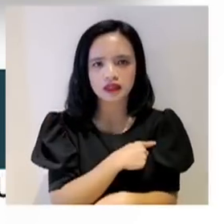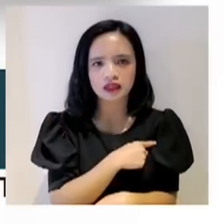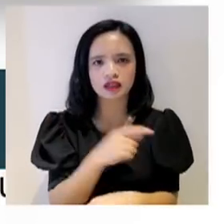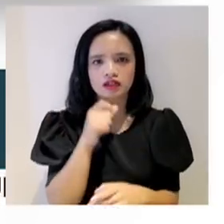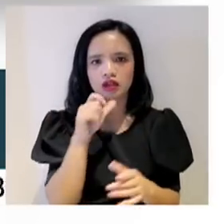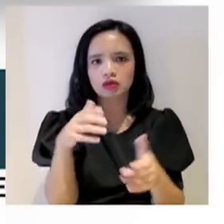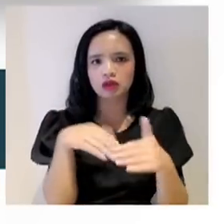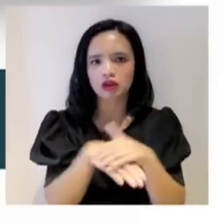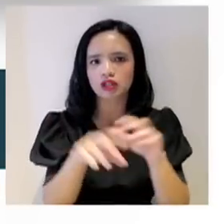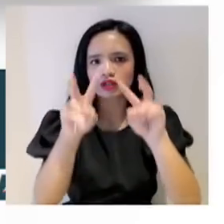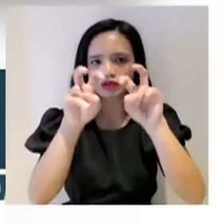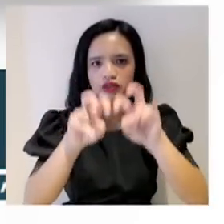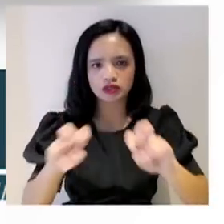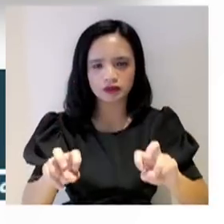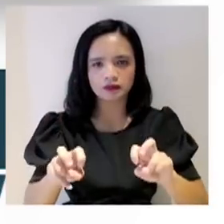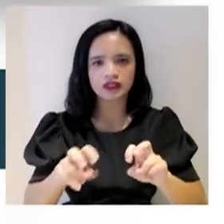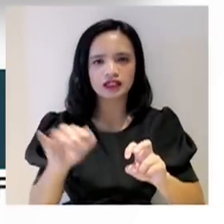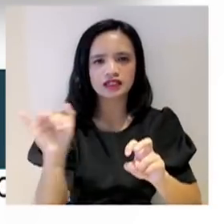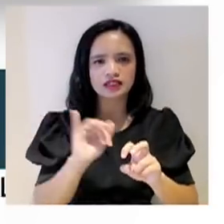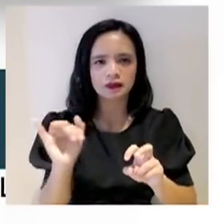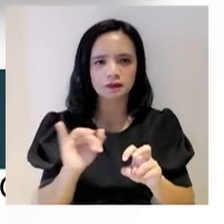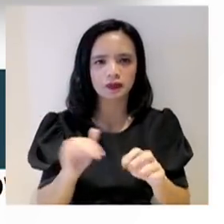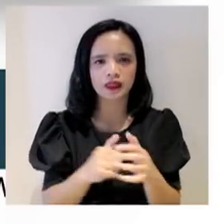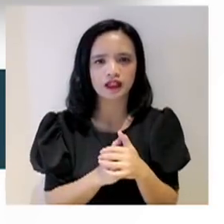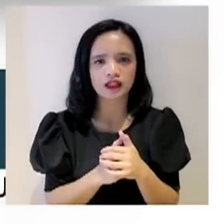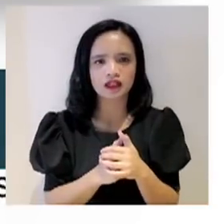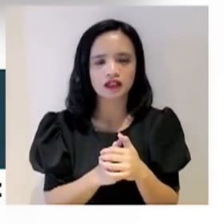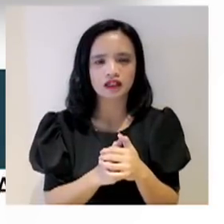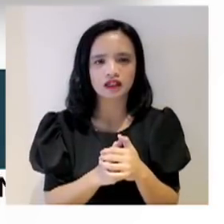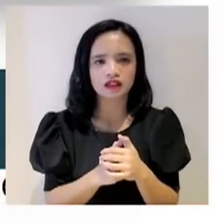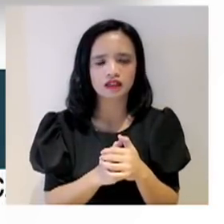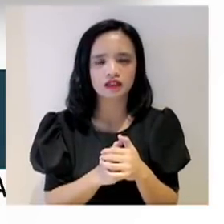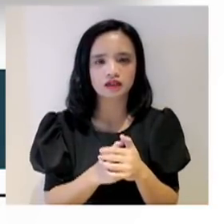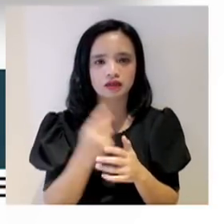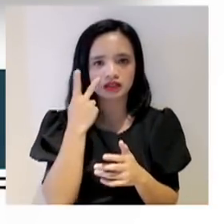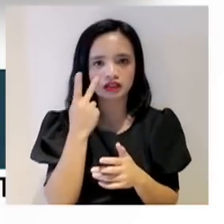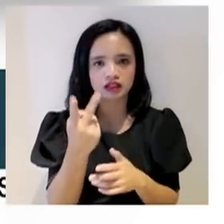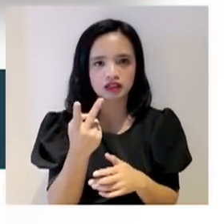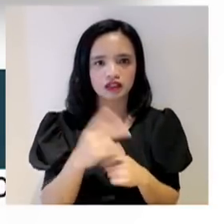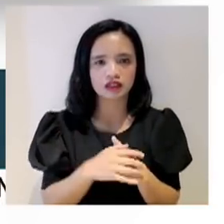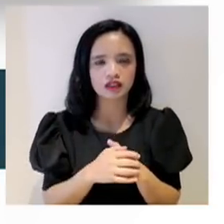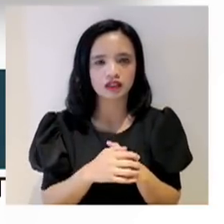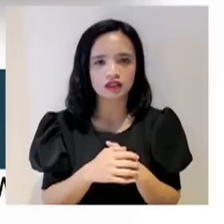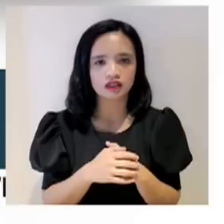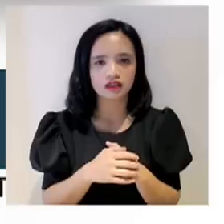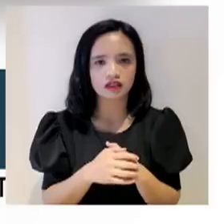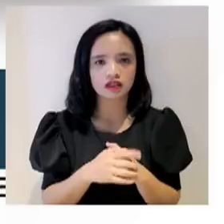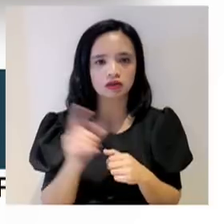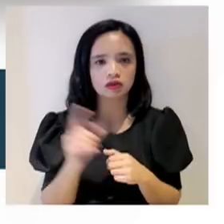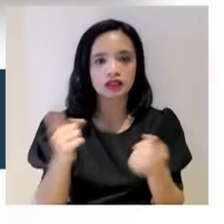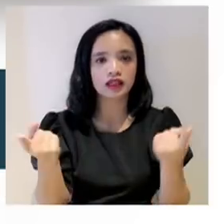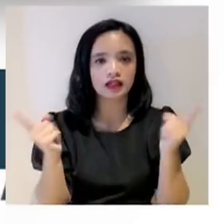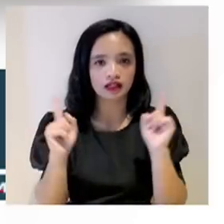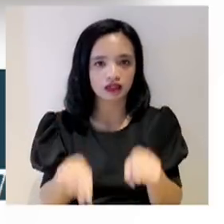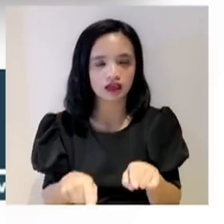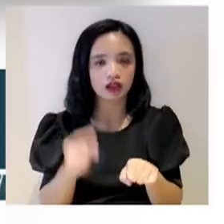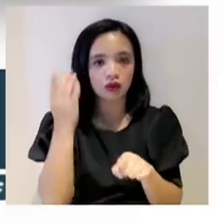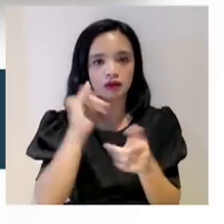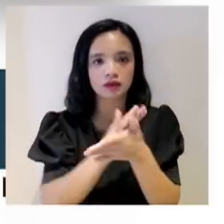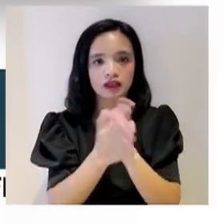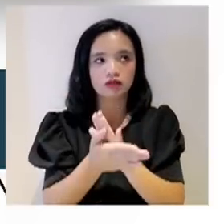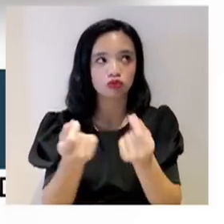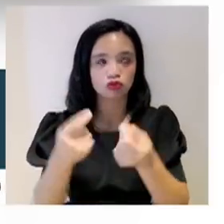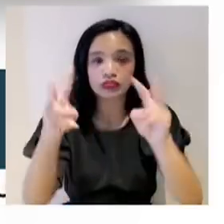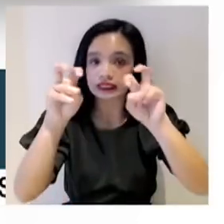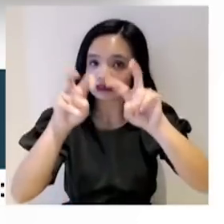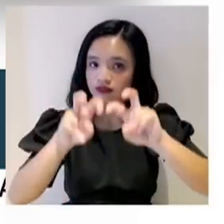investigator. Na parang kailangan ba ng piskal na pumunta sa lugar kung saan nangyari ang krimen para mag-imbestiga? Hindi